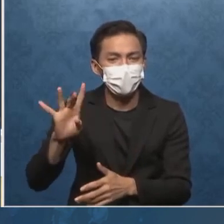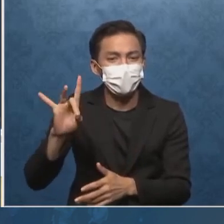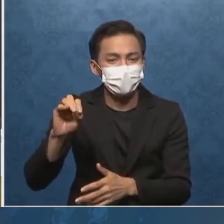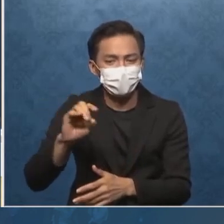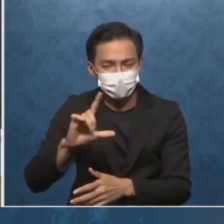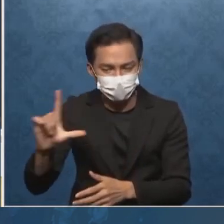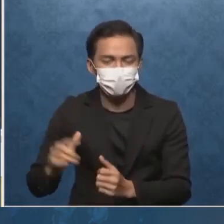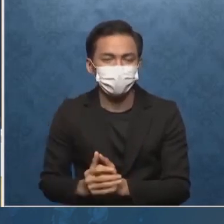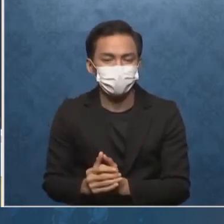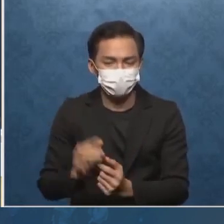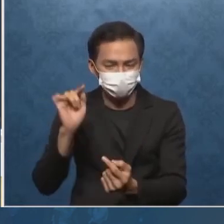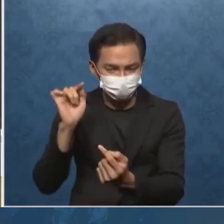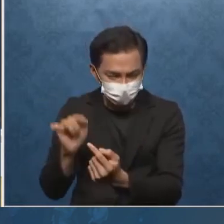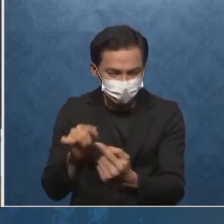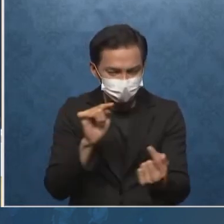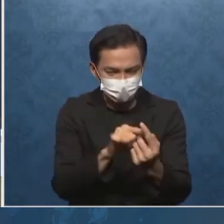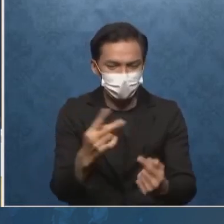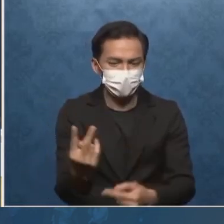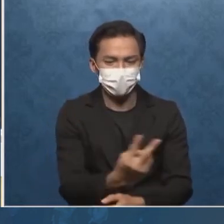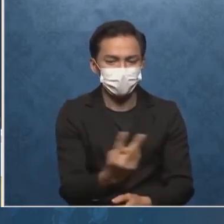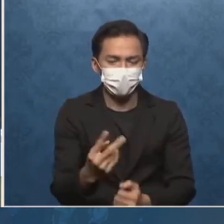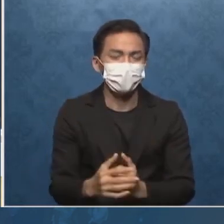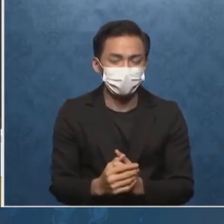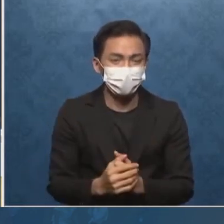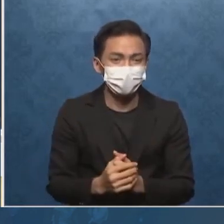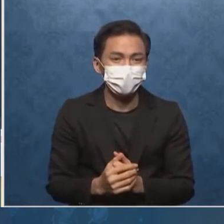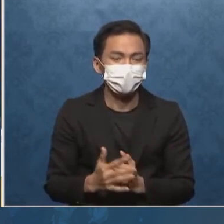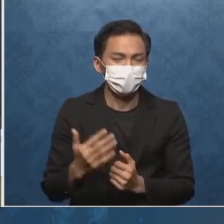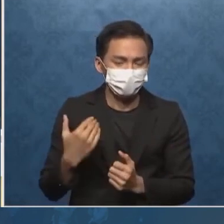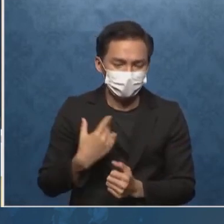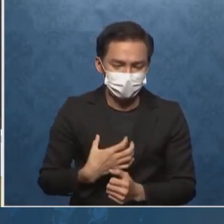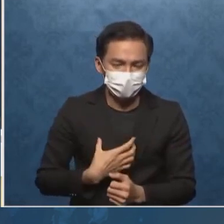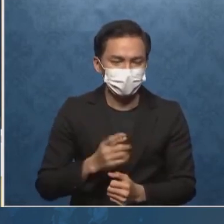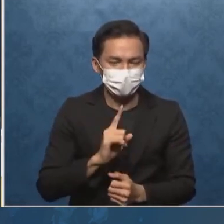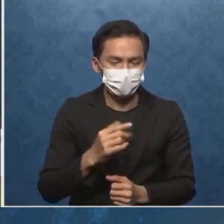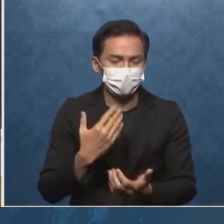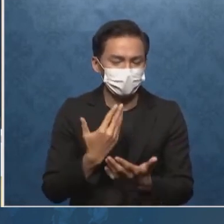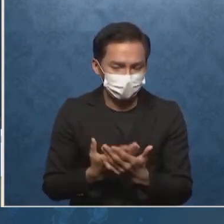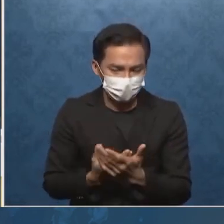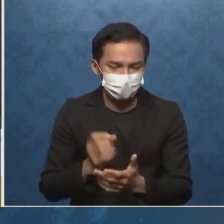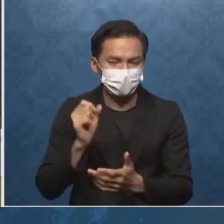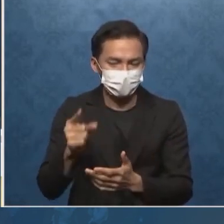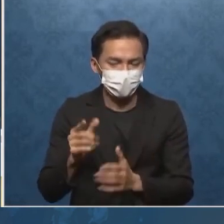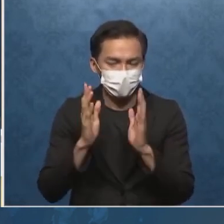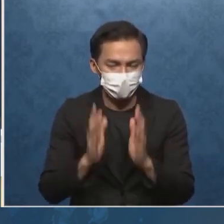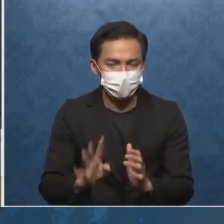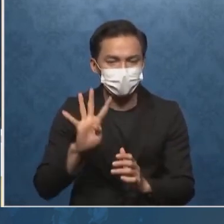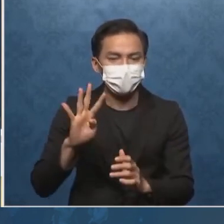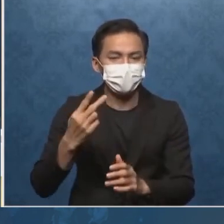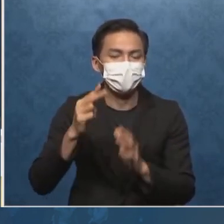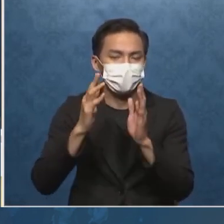บาทโดยแปลว่าส่งโครงการทั้งสองนี้นะครับมีจำนวนต้องการที่จะจ้างรายงานในจำนวน 4,000